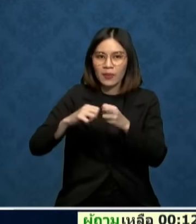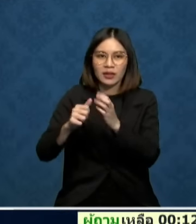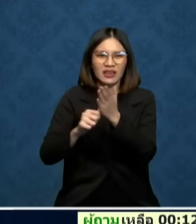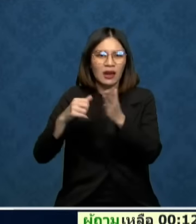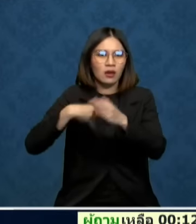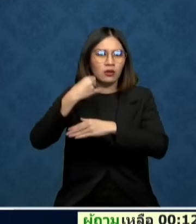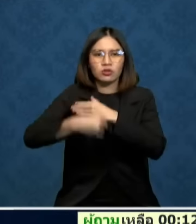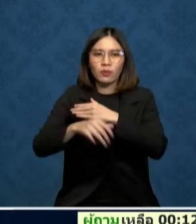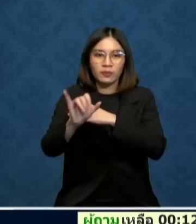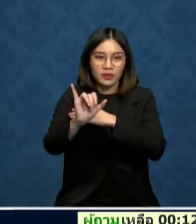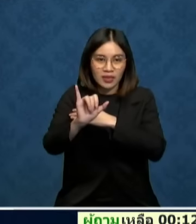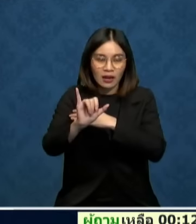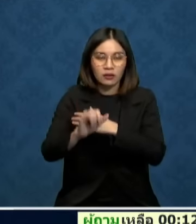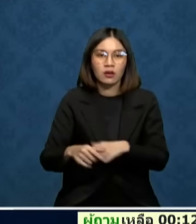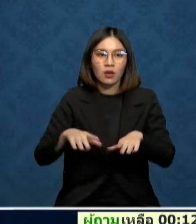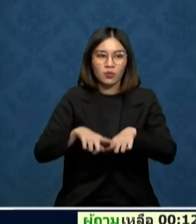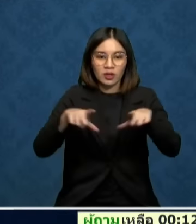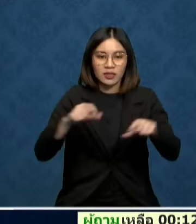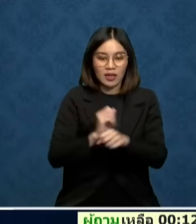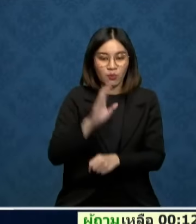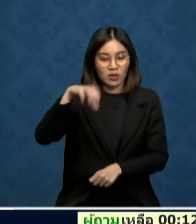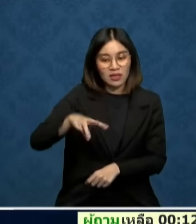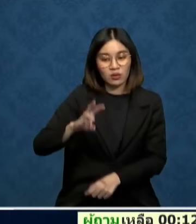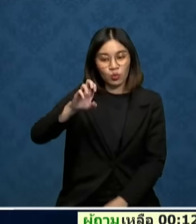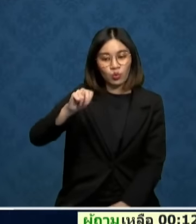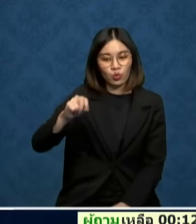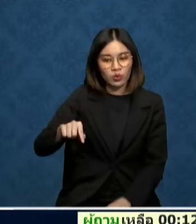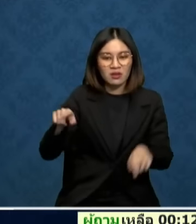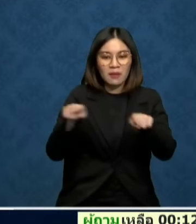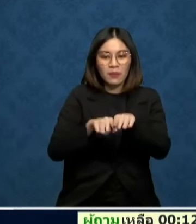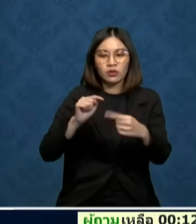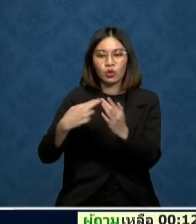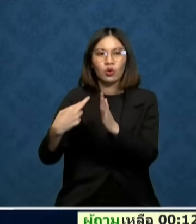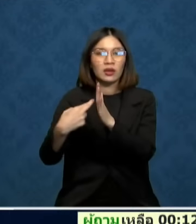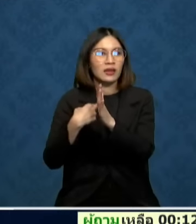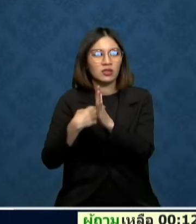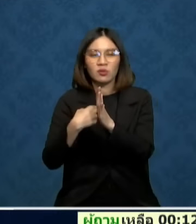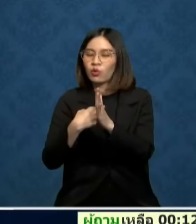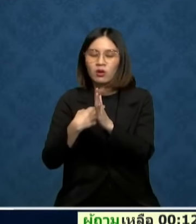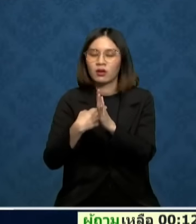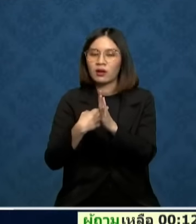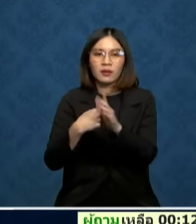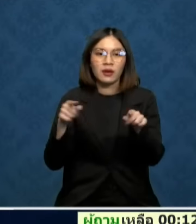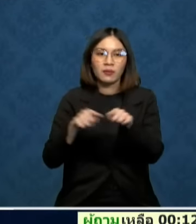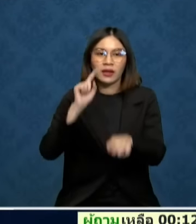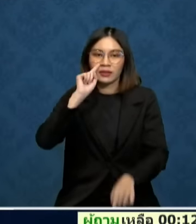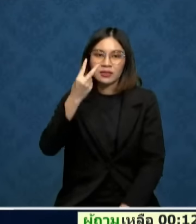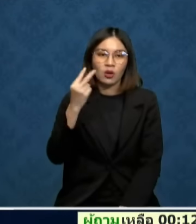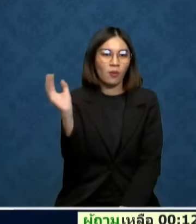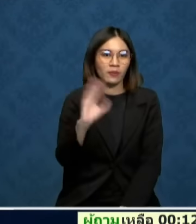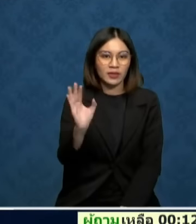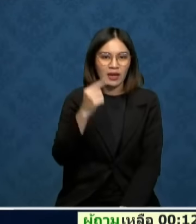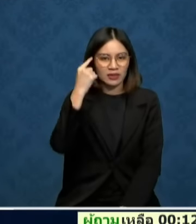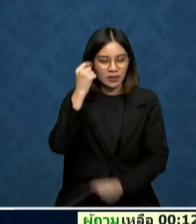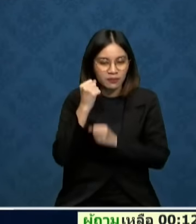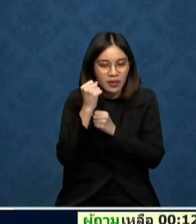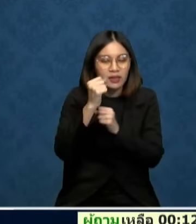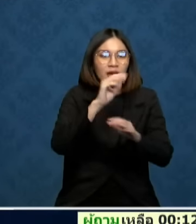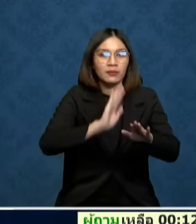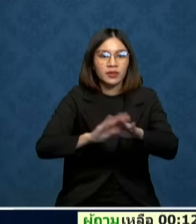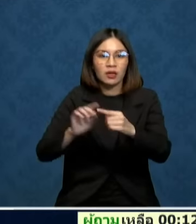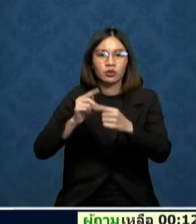บดังนั้นแล้วพื้นที่วินโปรเซสเราจะให้ซ้ำกับเหตุการณ์เดิมที่แวกาเบตไม่ได้ดิฉันเองก็พยายามกำชับทาง